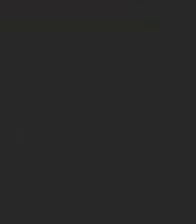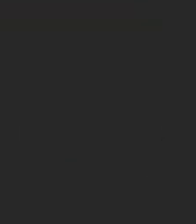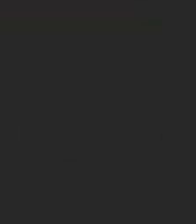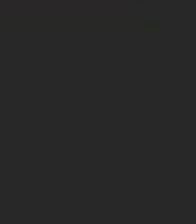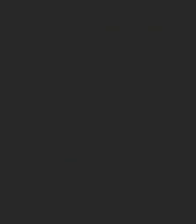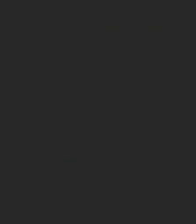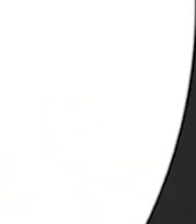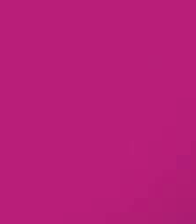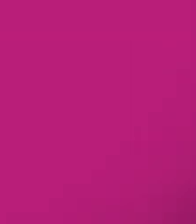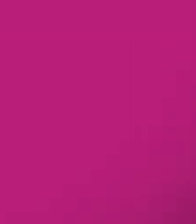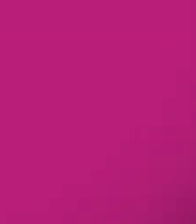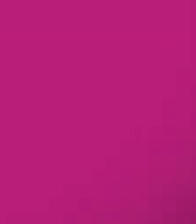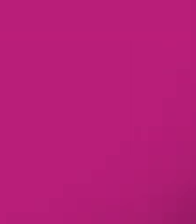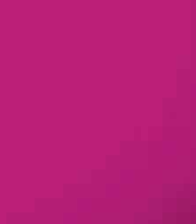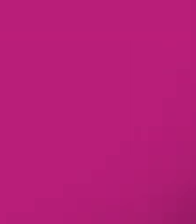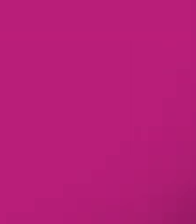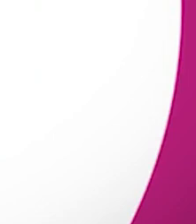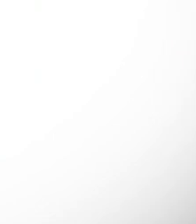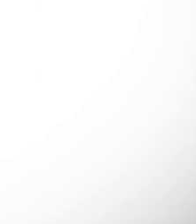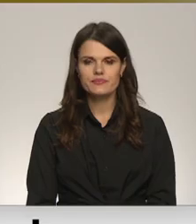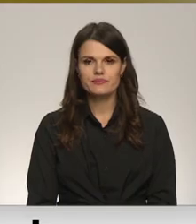Re, viss ēters ir te!